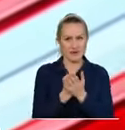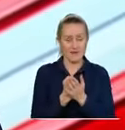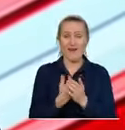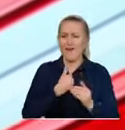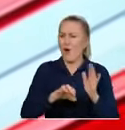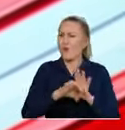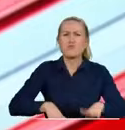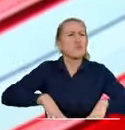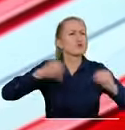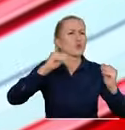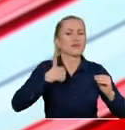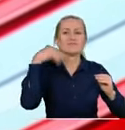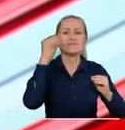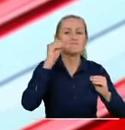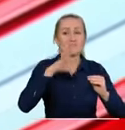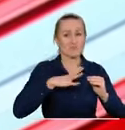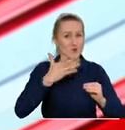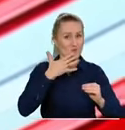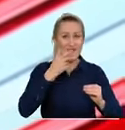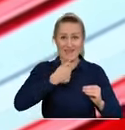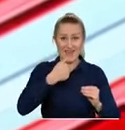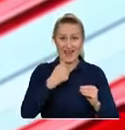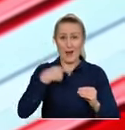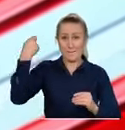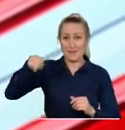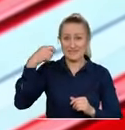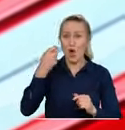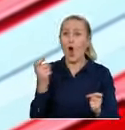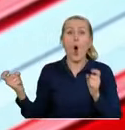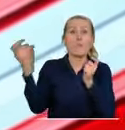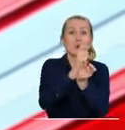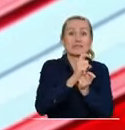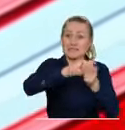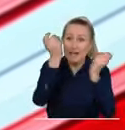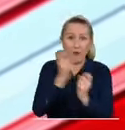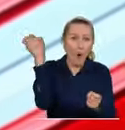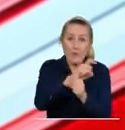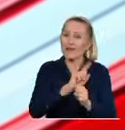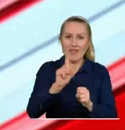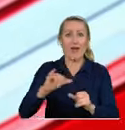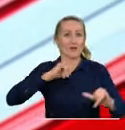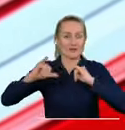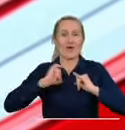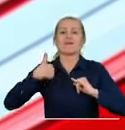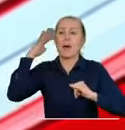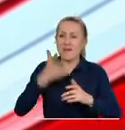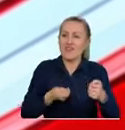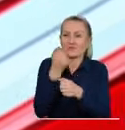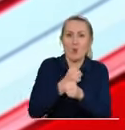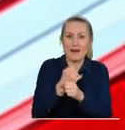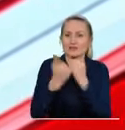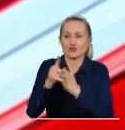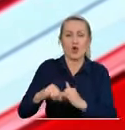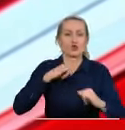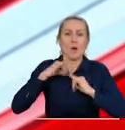początku mówiłem, że nie będę prezydentem opozycji totalnej. Będę współpracował z rządem tam, kiedy rząd będzie podejmował decyzje, które